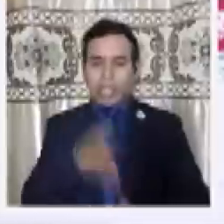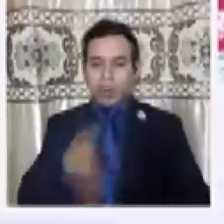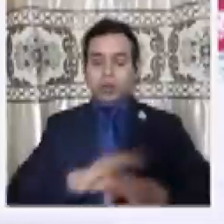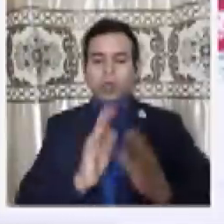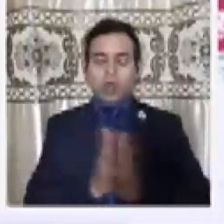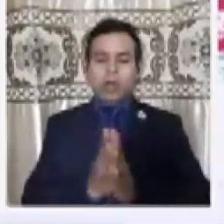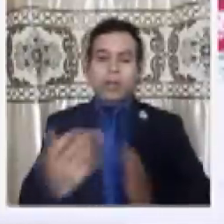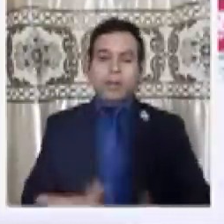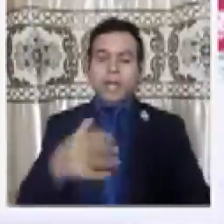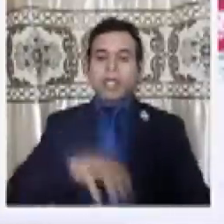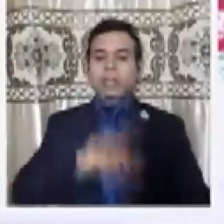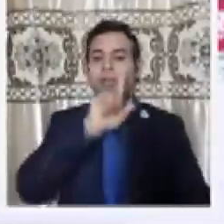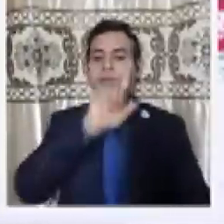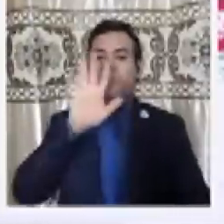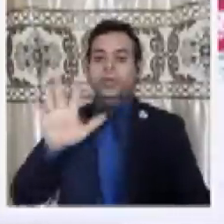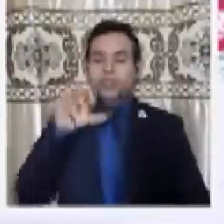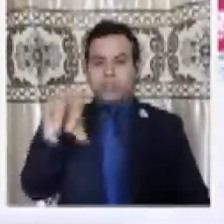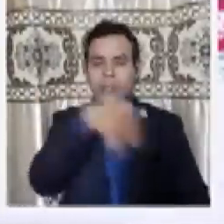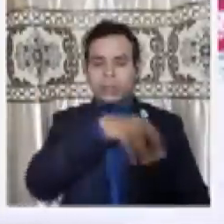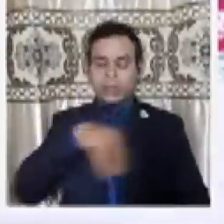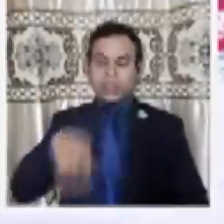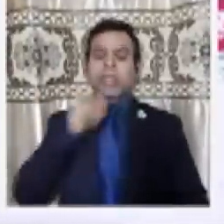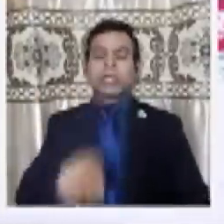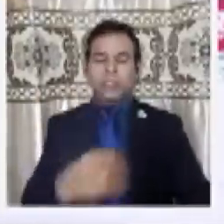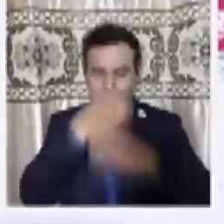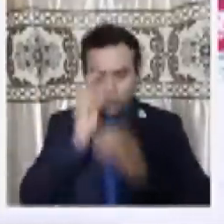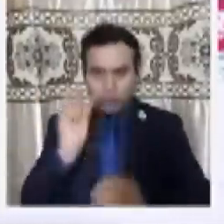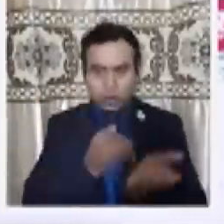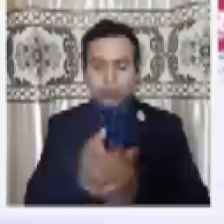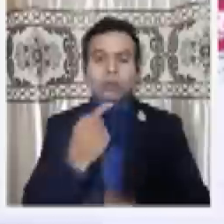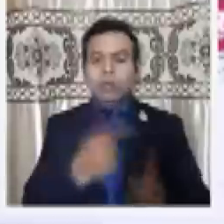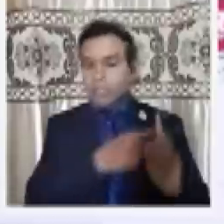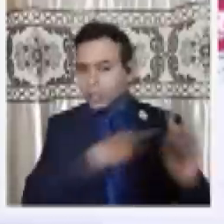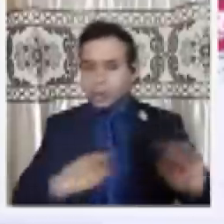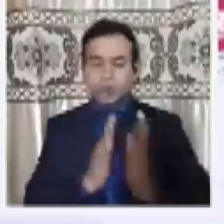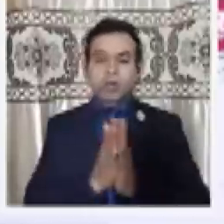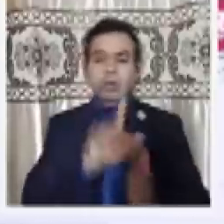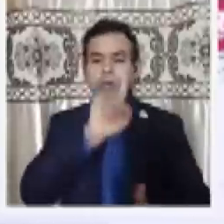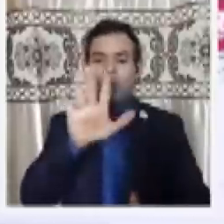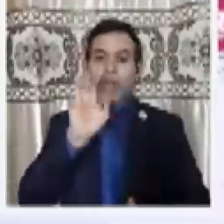ল্যাবরেটরি, এবং এই ল্যাবরেটরি সহ এখন কার্যক্রম 75টি পরীক্ষাগার।